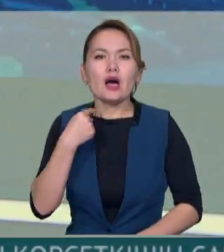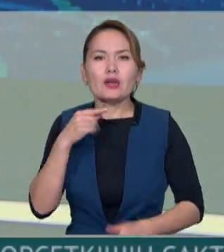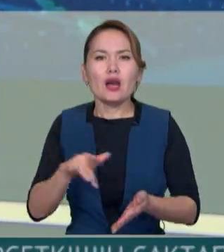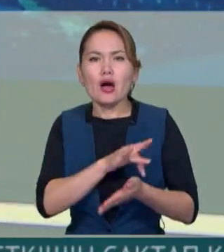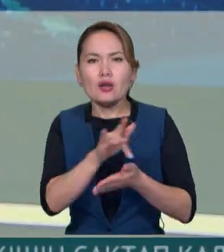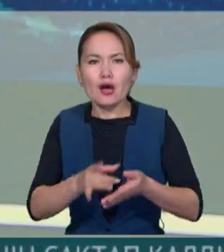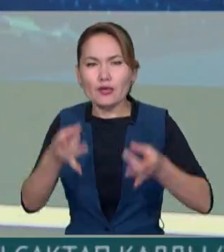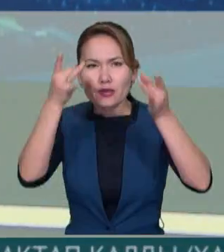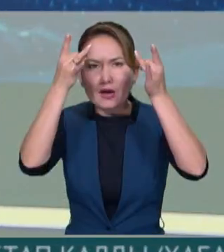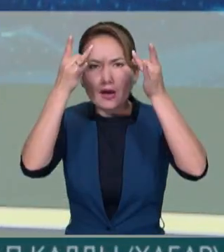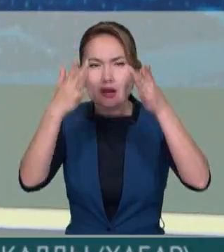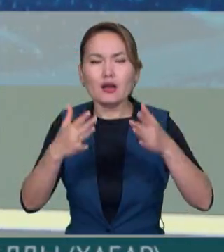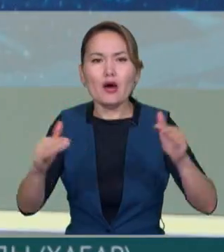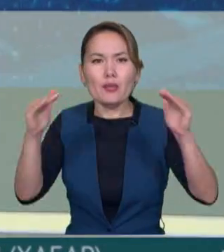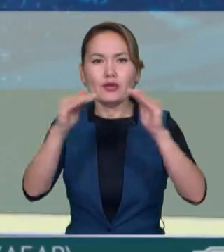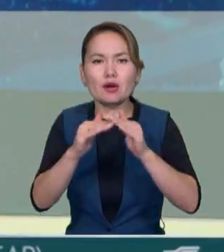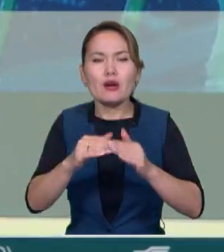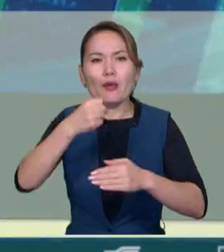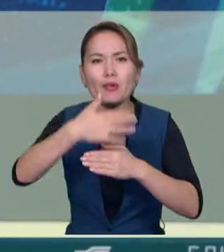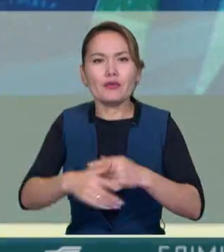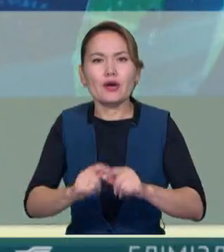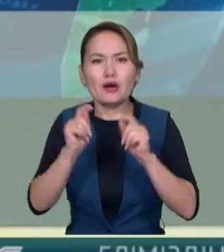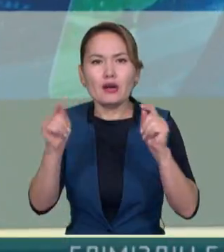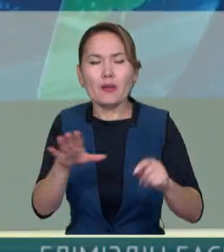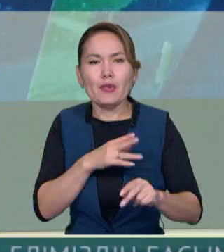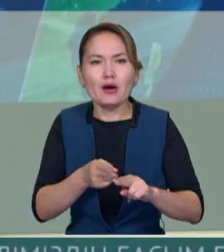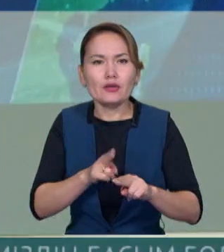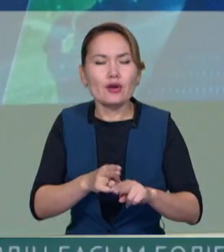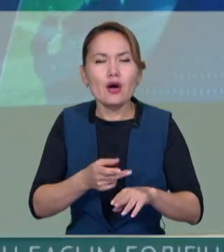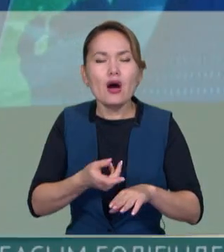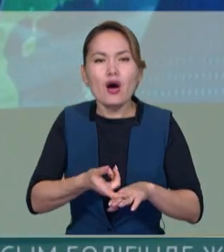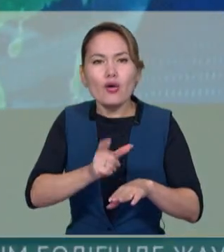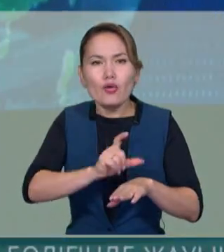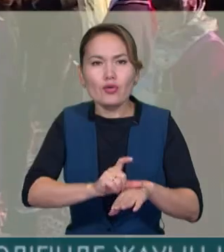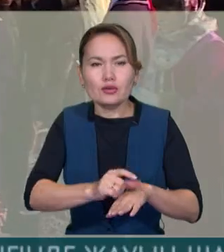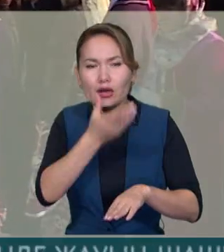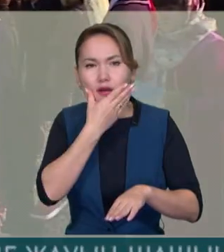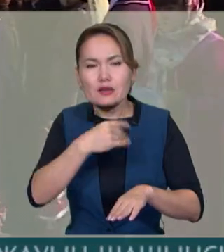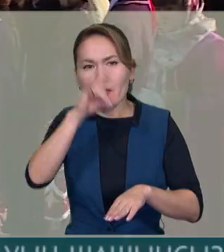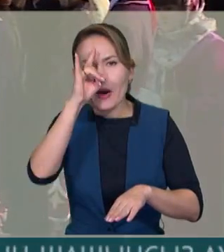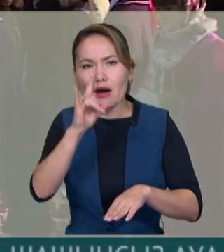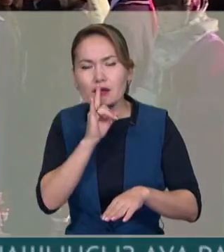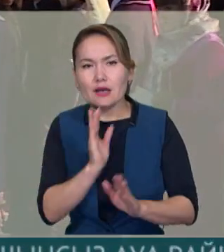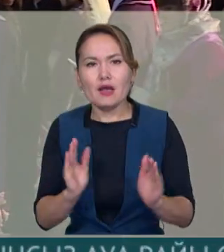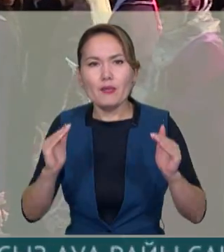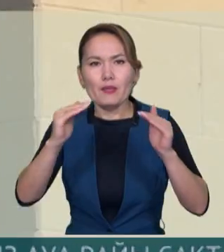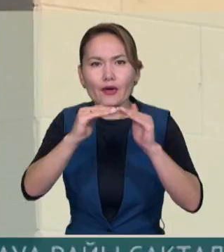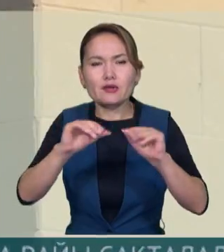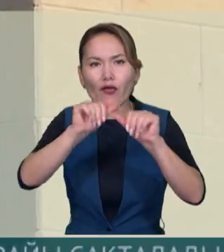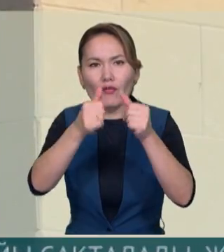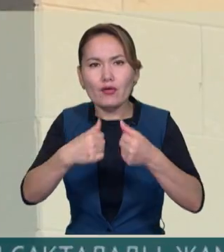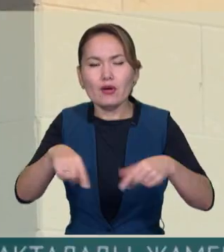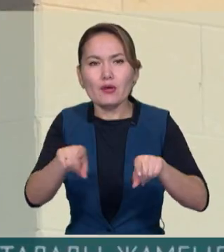Талдықорғанда рухани жаңғыру орталығы ашылды. Нысанның сыртқы пішіні Қазақтың киіз үйіне ұқсайды. Мұнда Қазақстан халқы ассамблеясының әртүрлі шаралары